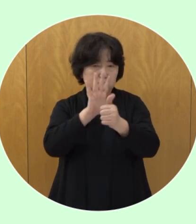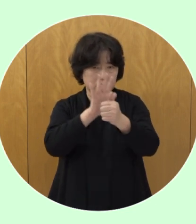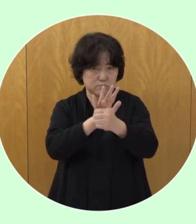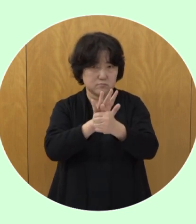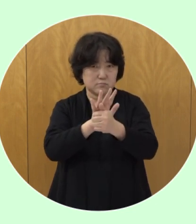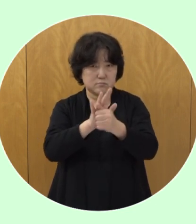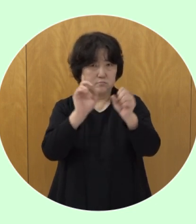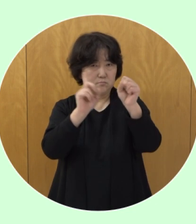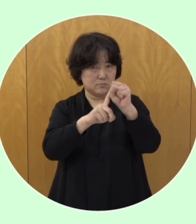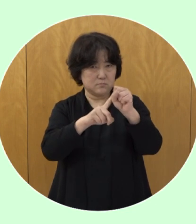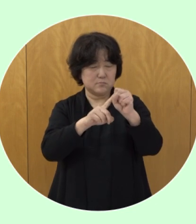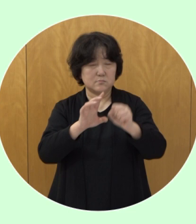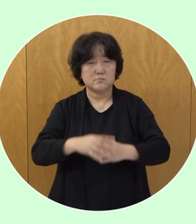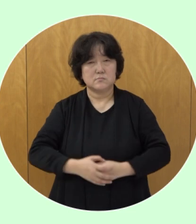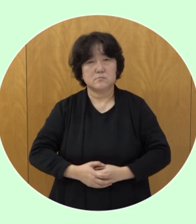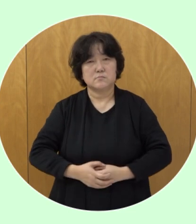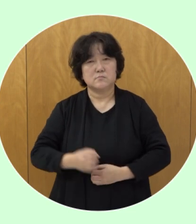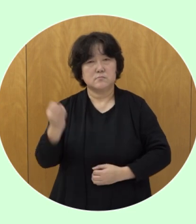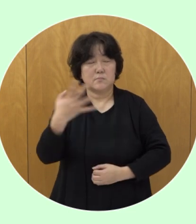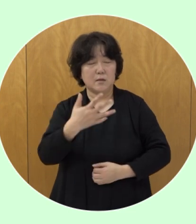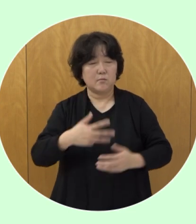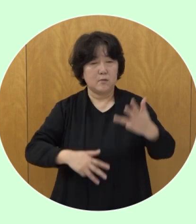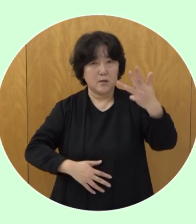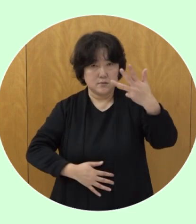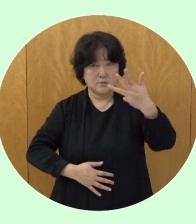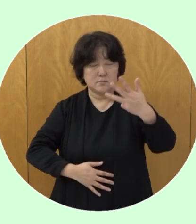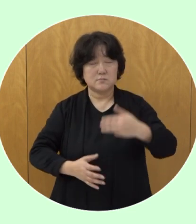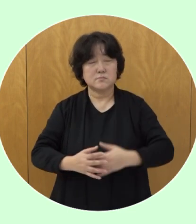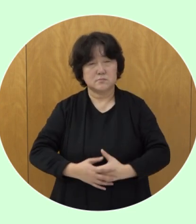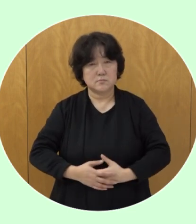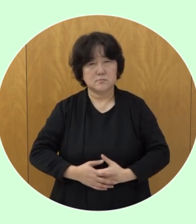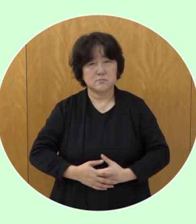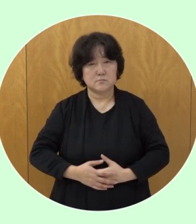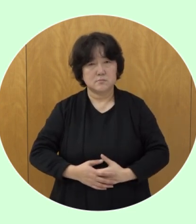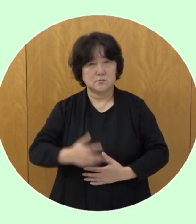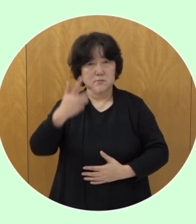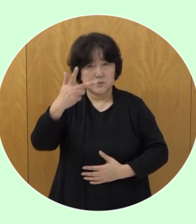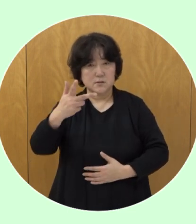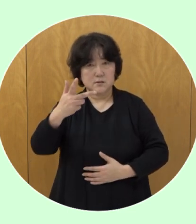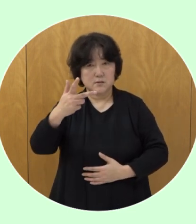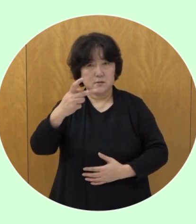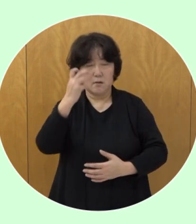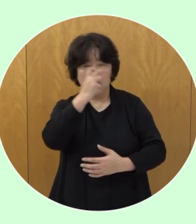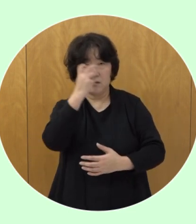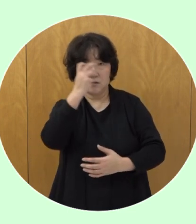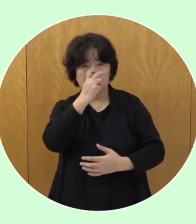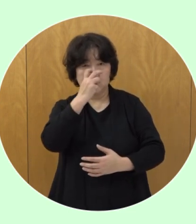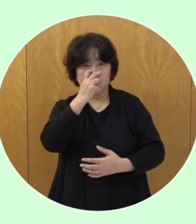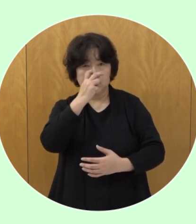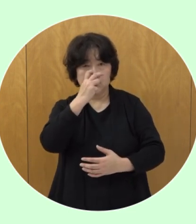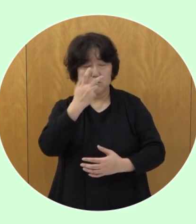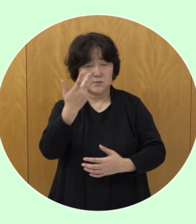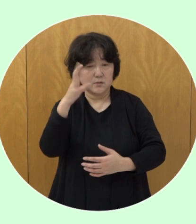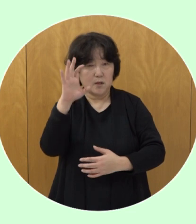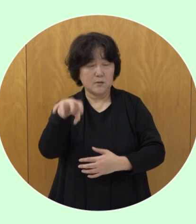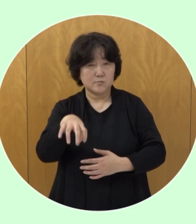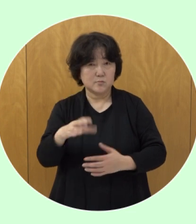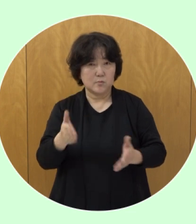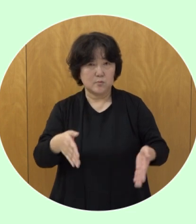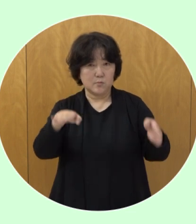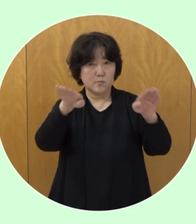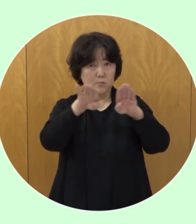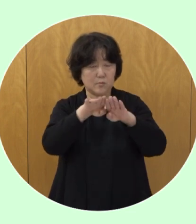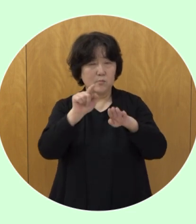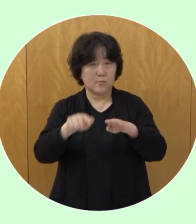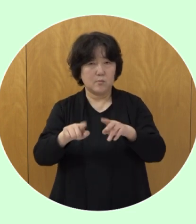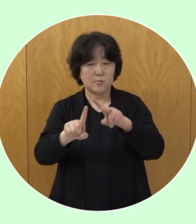ます。番号の8でございますが、市が直接管理をしてございます庁舎、小中学